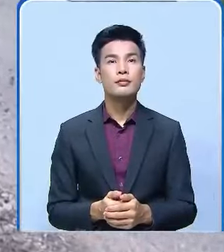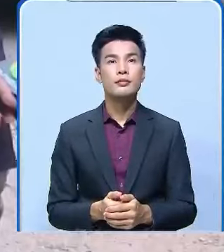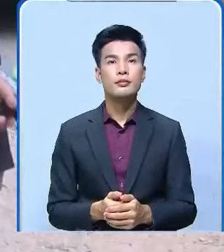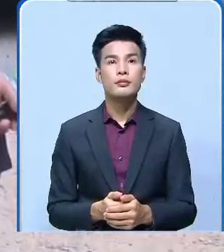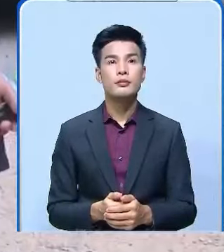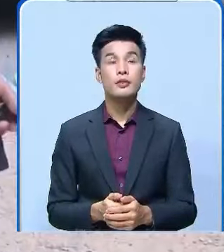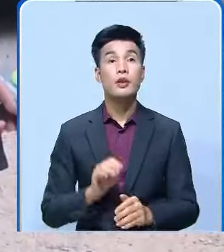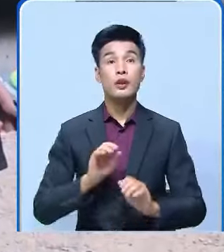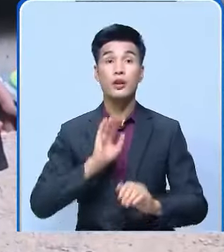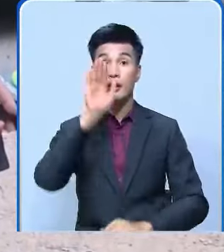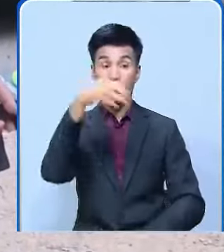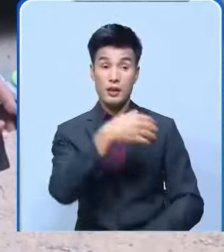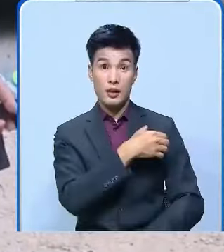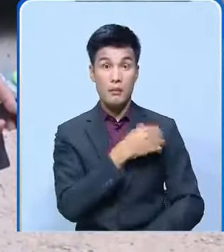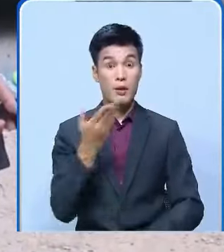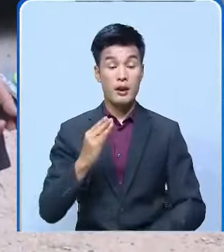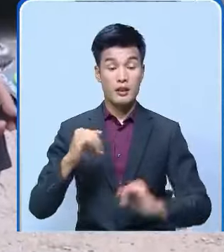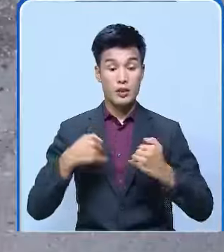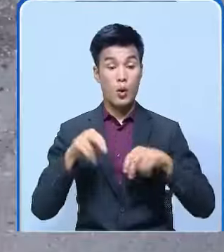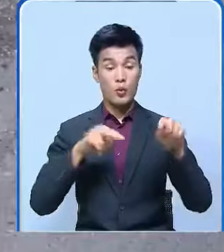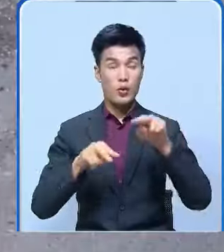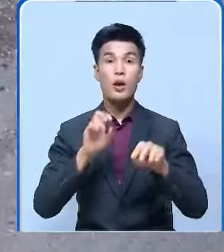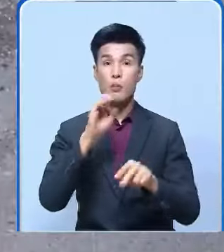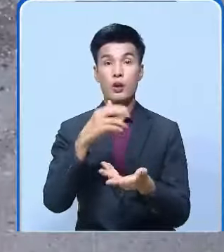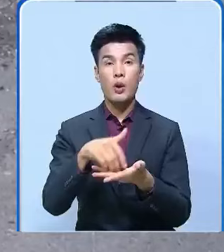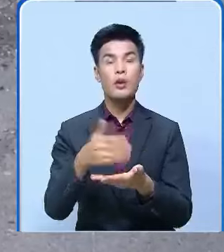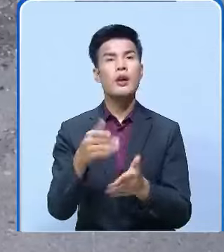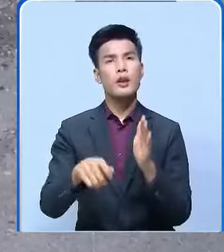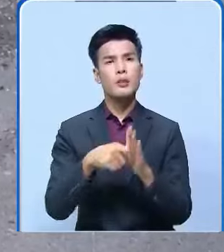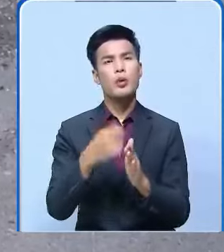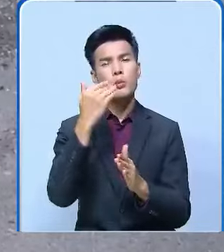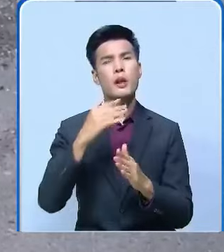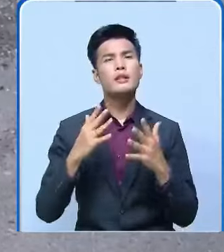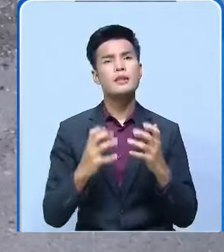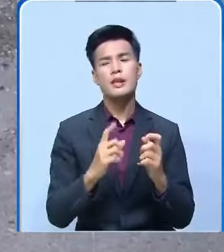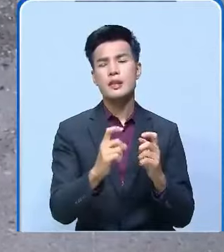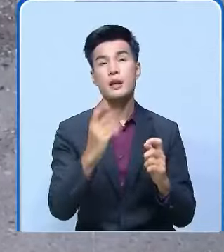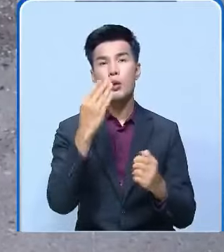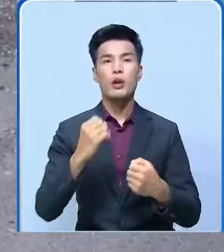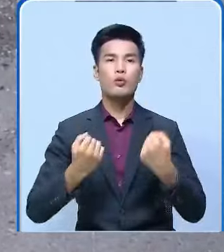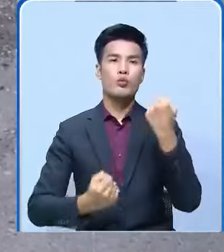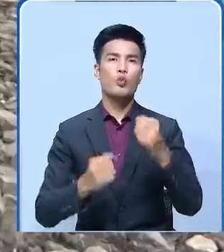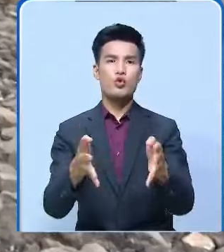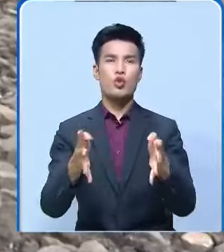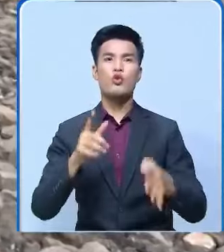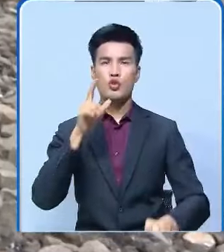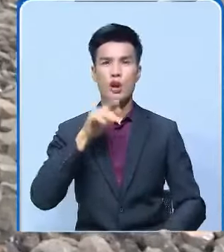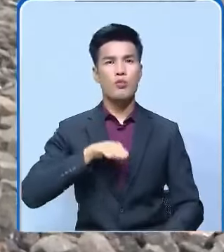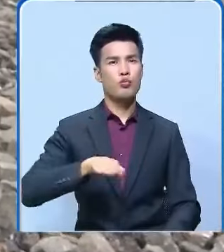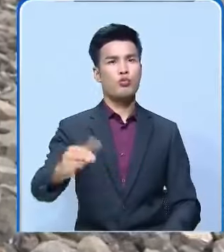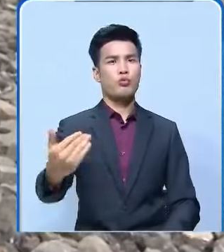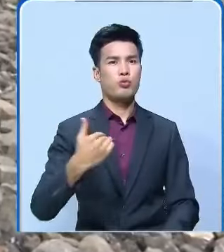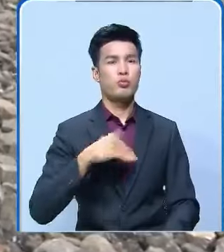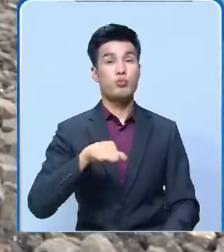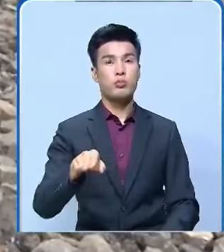เทศบาลตำบลคำพรานเจ้าของพื้นที่บอกกับเราว่าสาเหตุที่ทำให้ถนนพังเป็นเพราะรถบรรทุกสัญจรบ่อยจนทำให้ถน